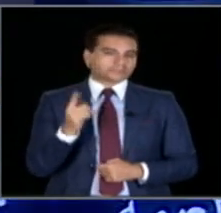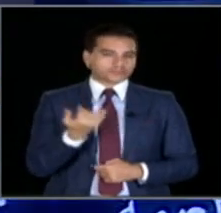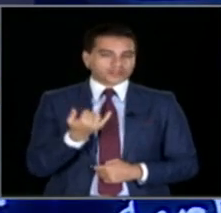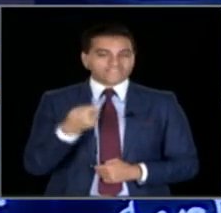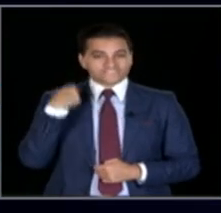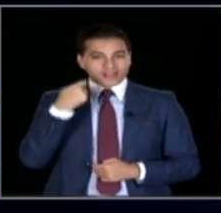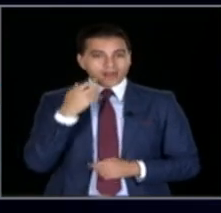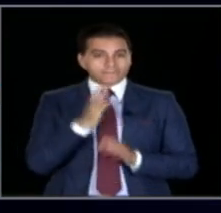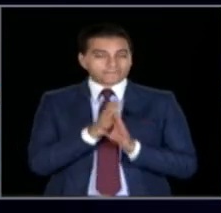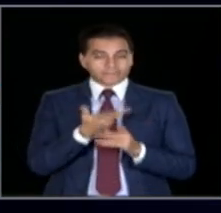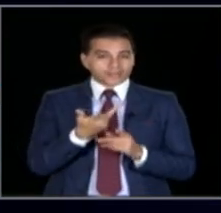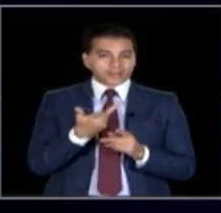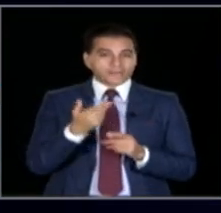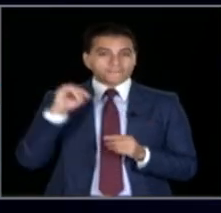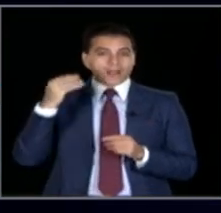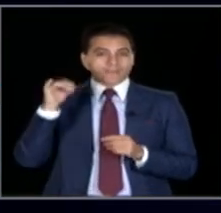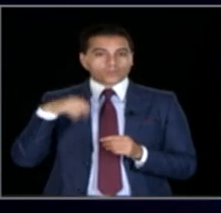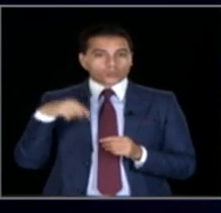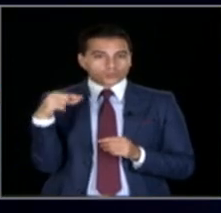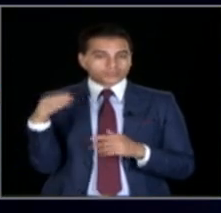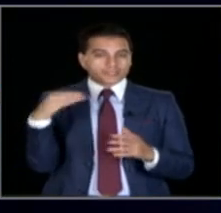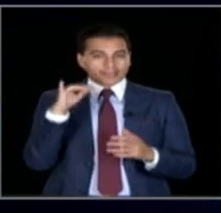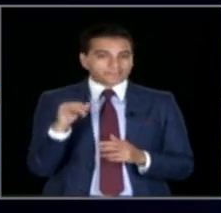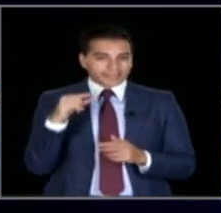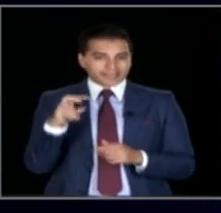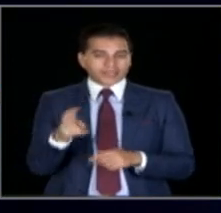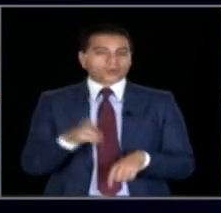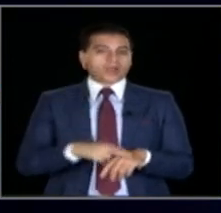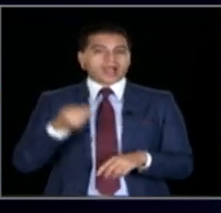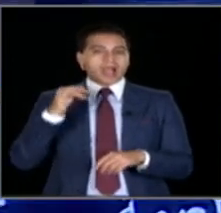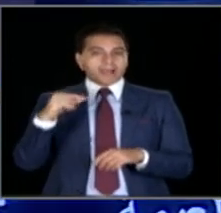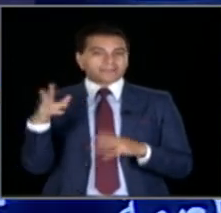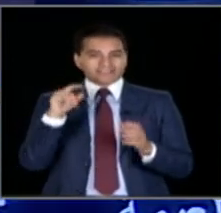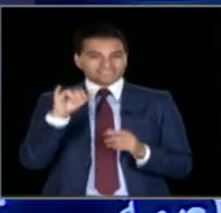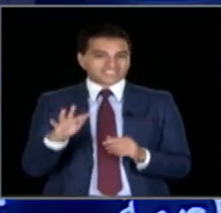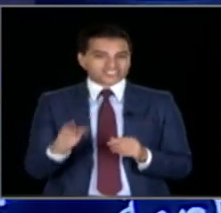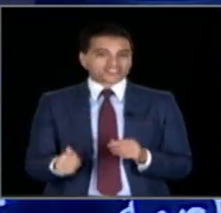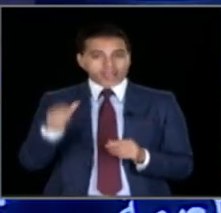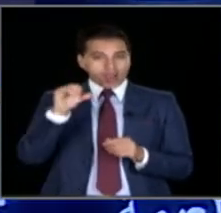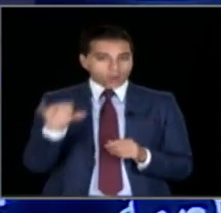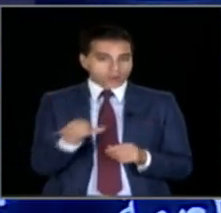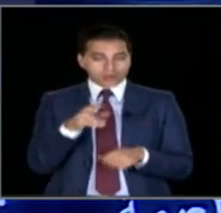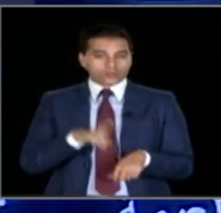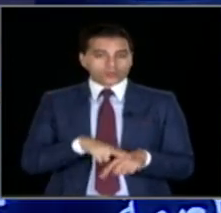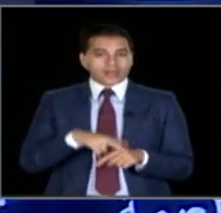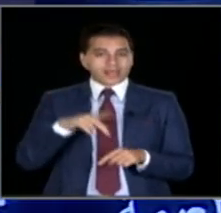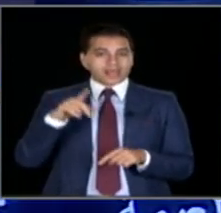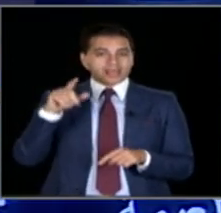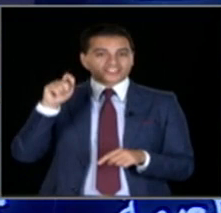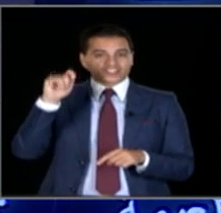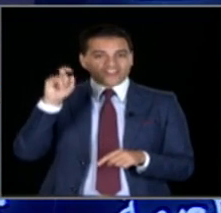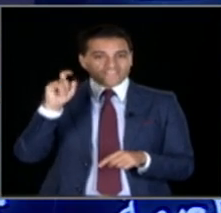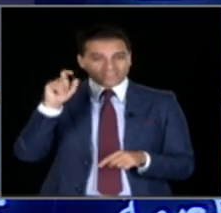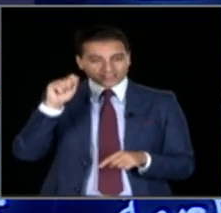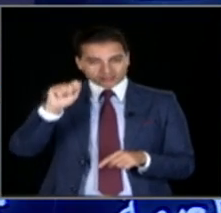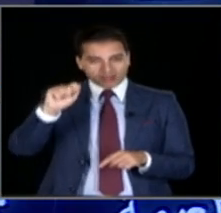كان بطولة محمود حميدة وأحمد الفيشاوي وليلى سامي وصفية العمري. تعيمة